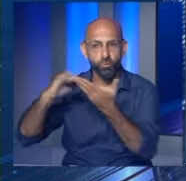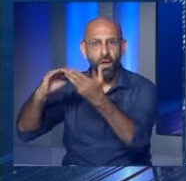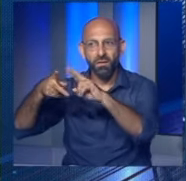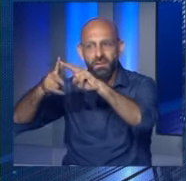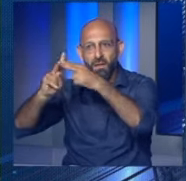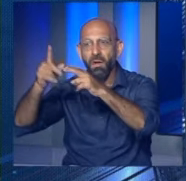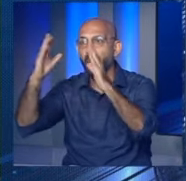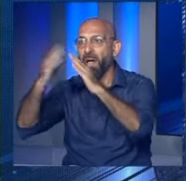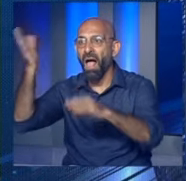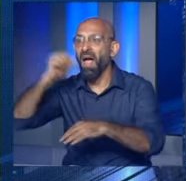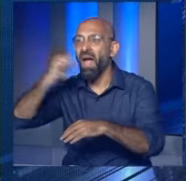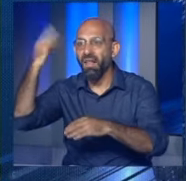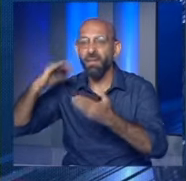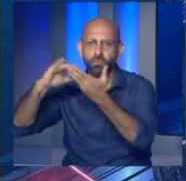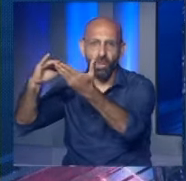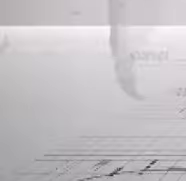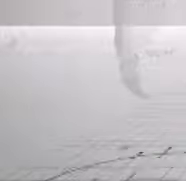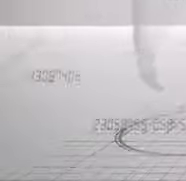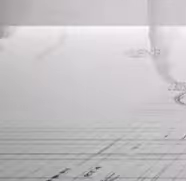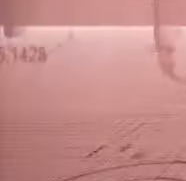فالوقت ليس في